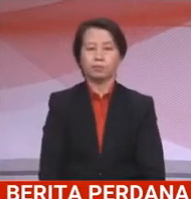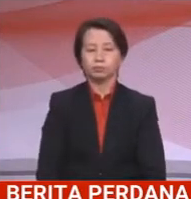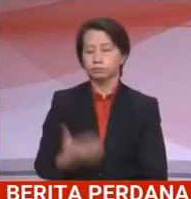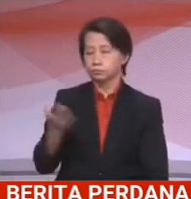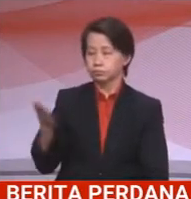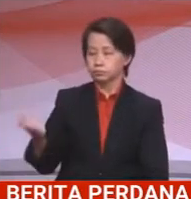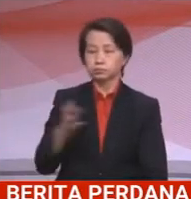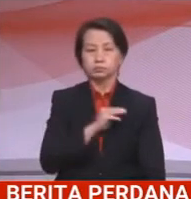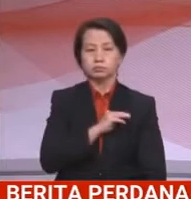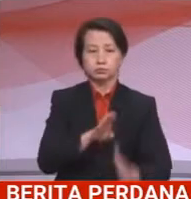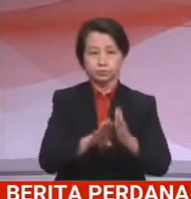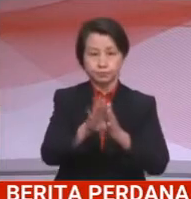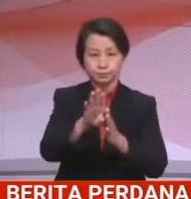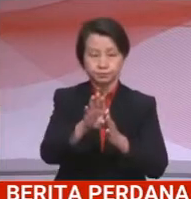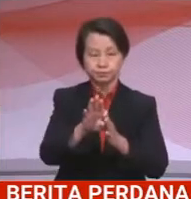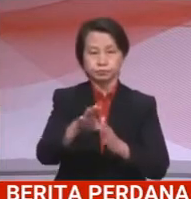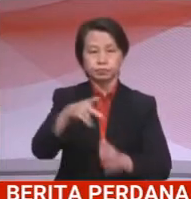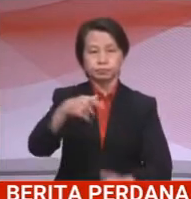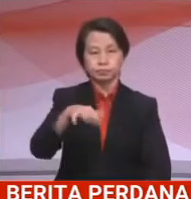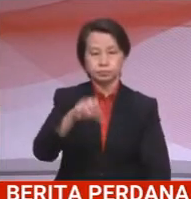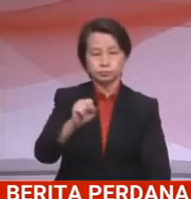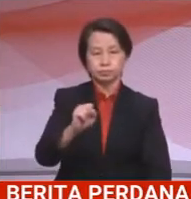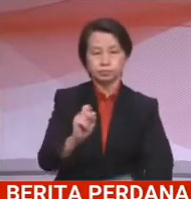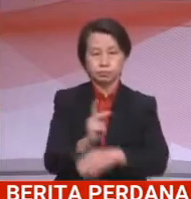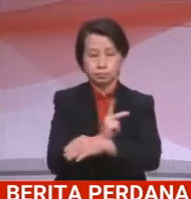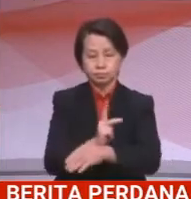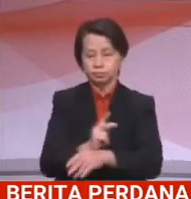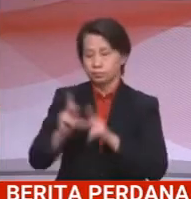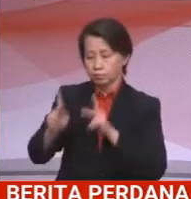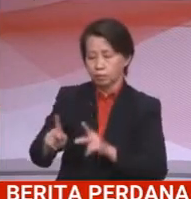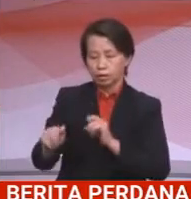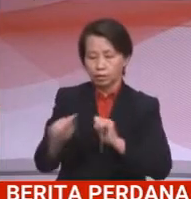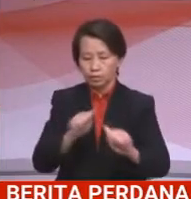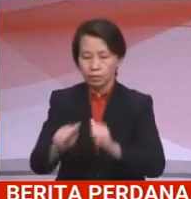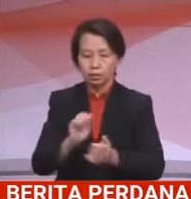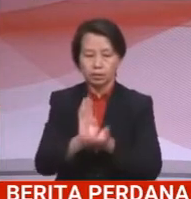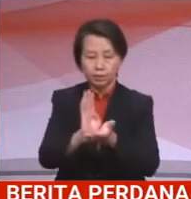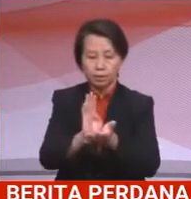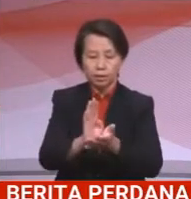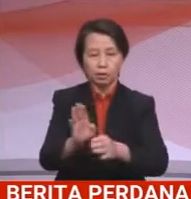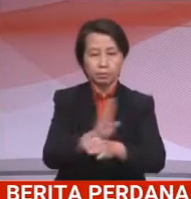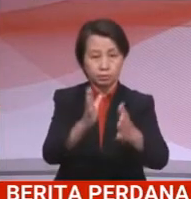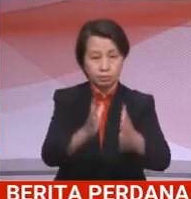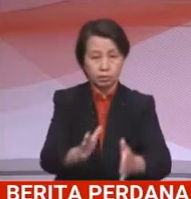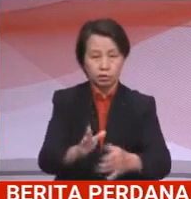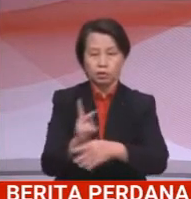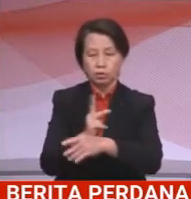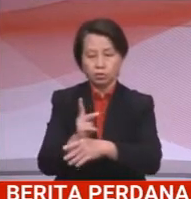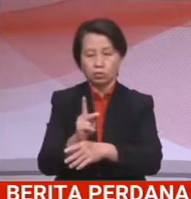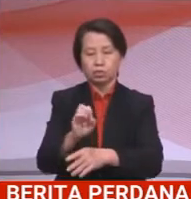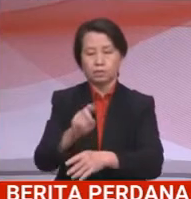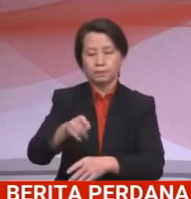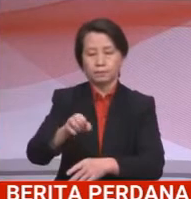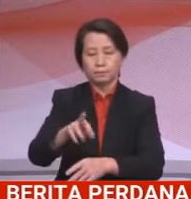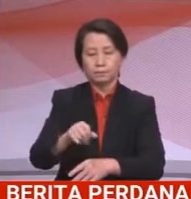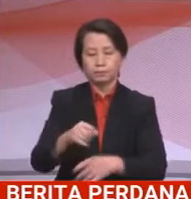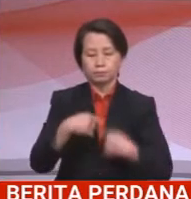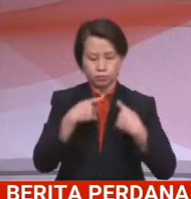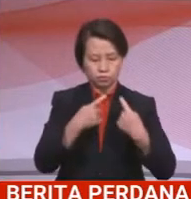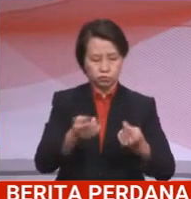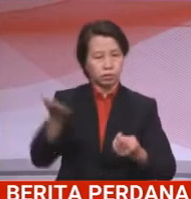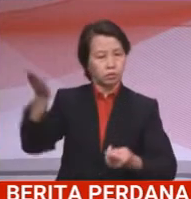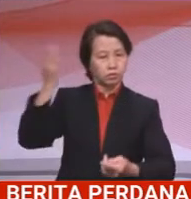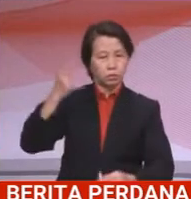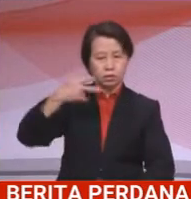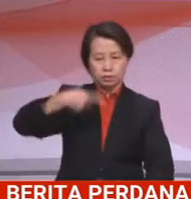Beliau yang juga Menteri Pembangunan Usahawan dan Koperasi berkata pihaknya proaktif membantu usahawan dan koperasi sejak tempoh Perintah Kawalan